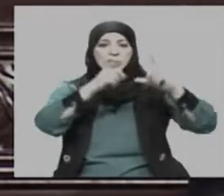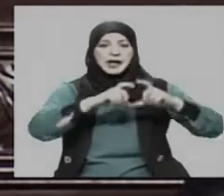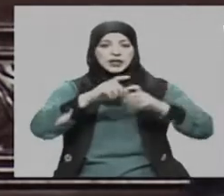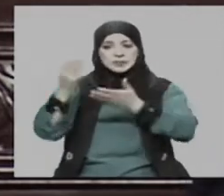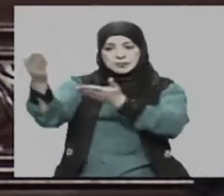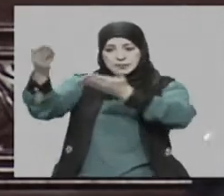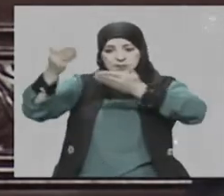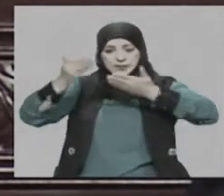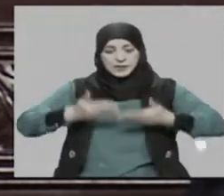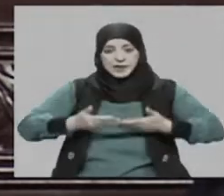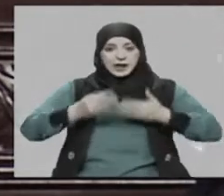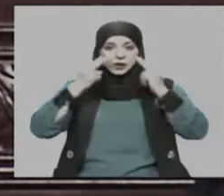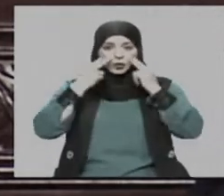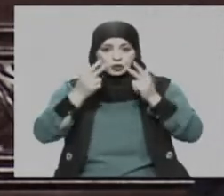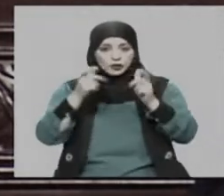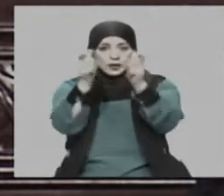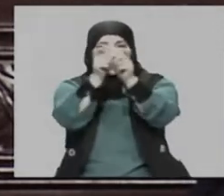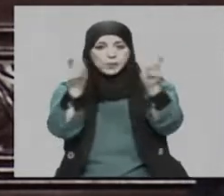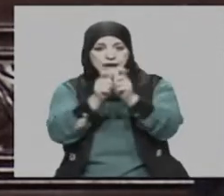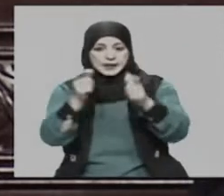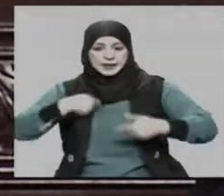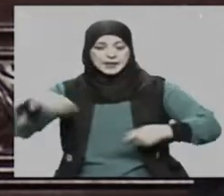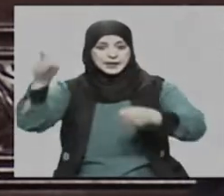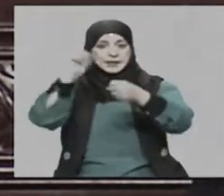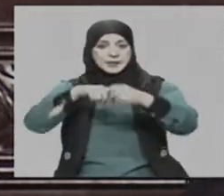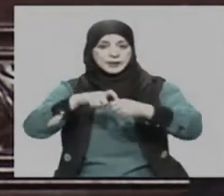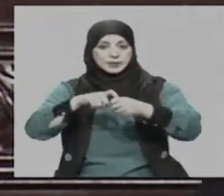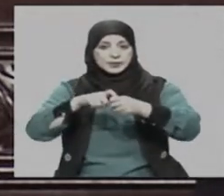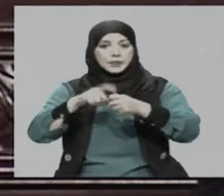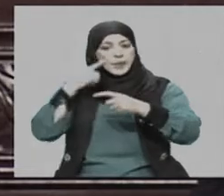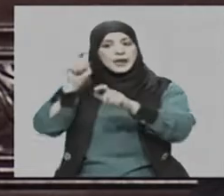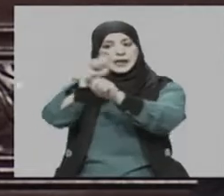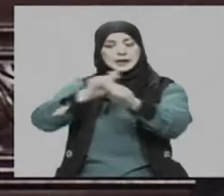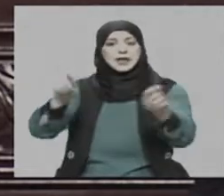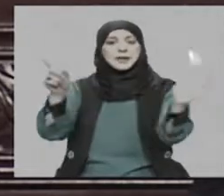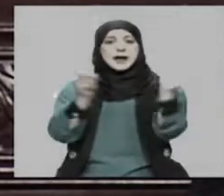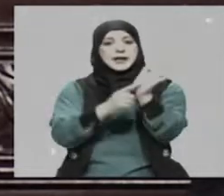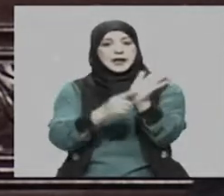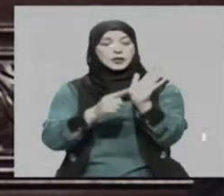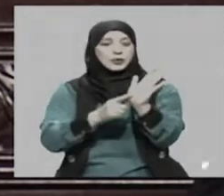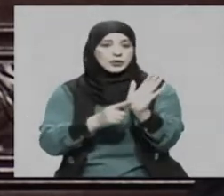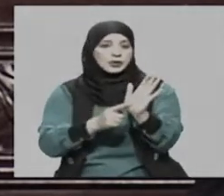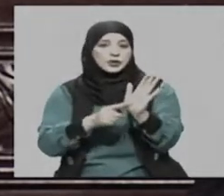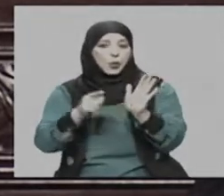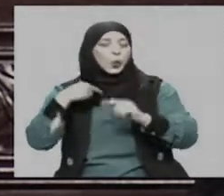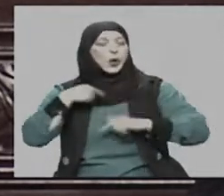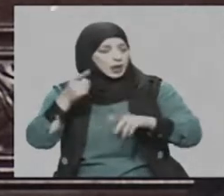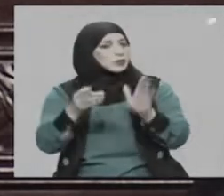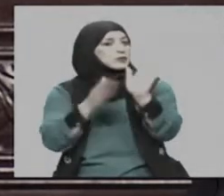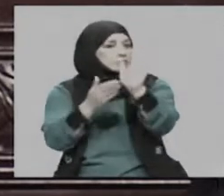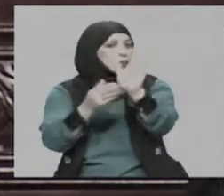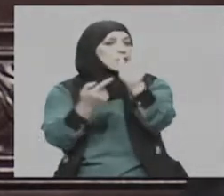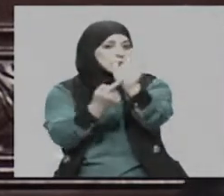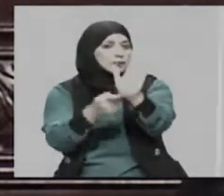تتفضل وتشوف المؤسسات اللي أنا ساهم فيهم مدى احترامها للقانون هذايا وهذاك اللي عملته كي